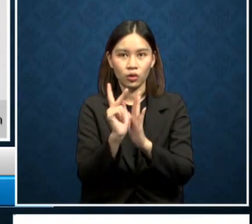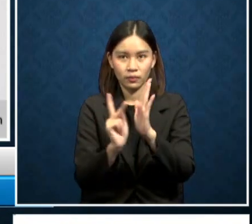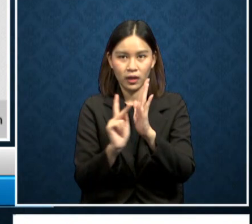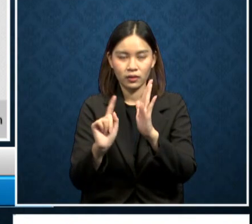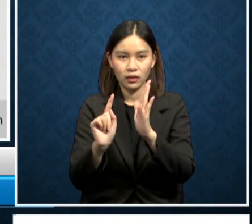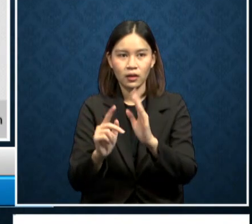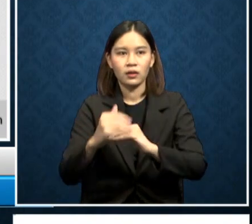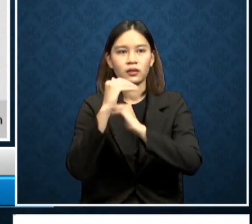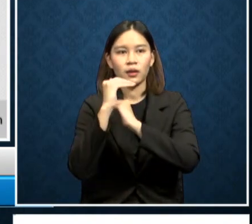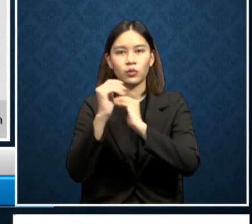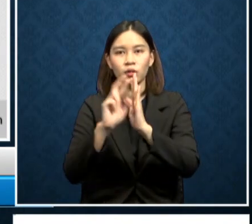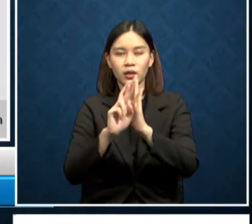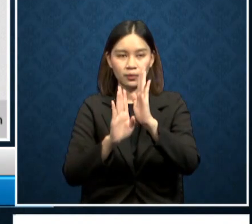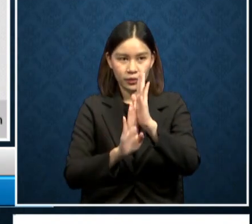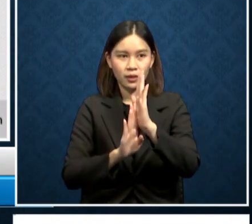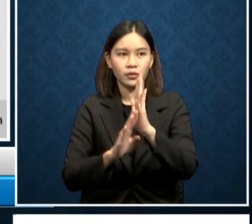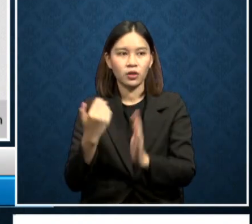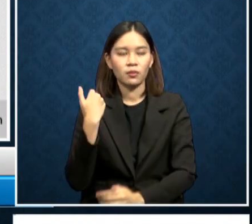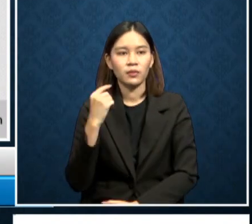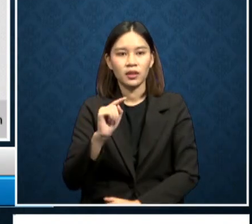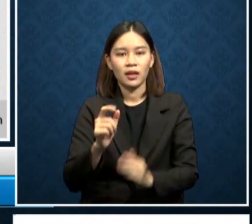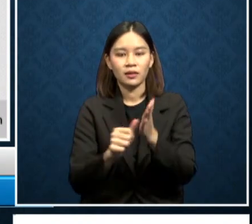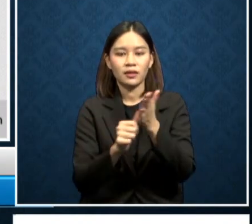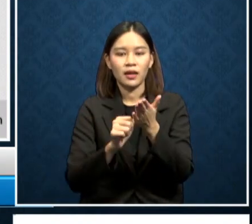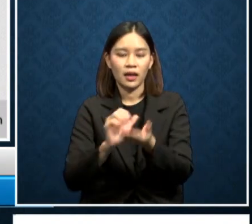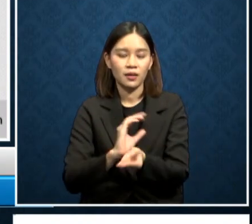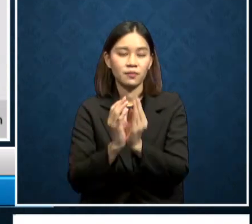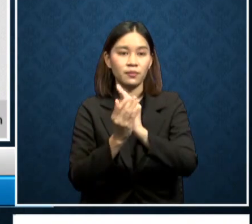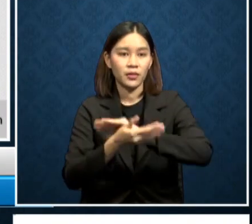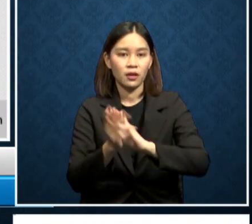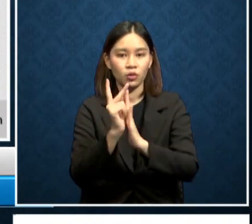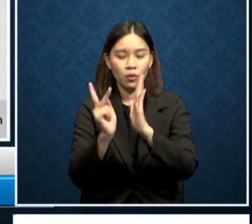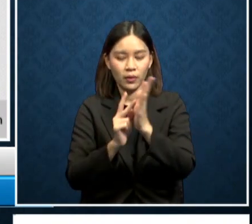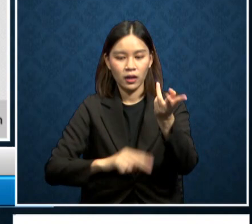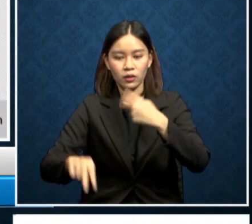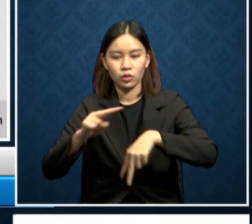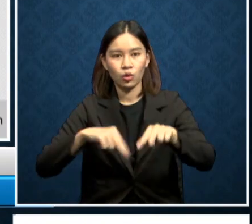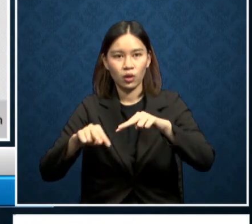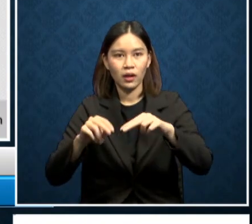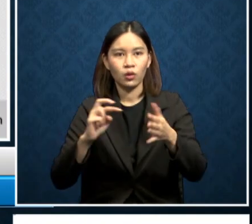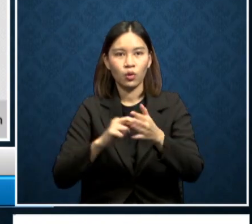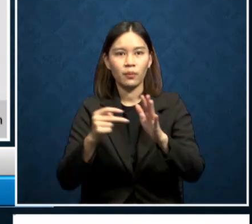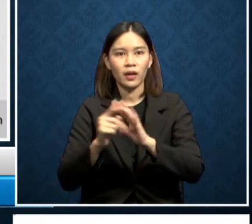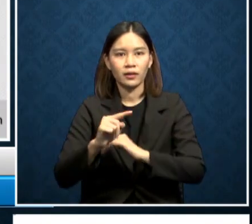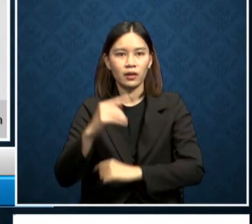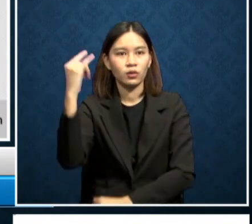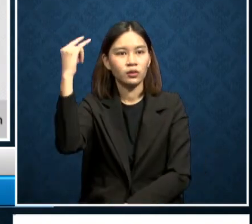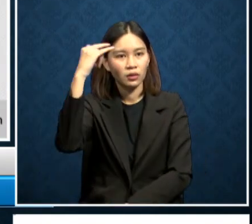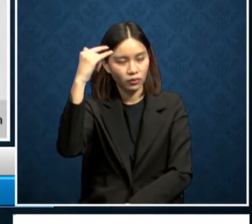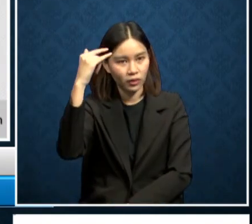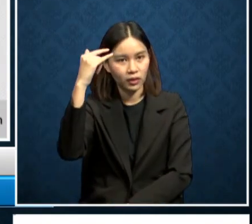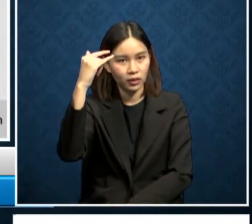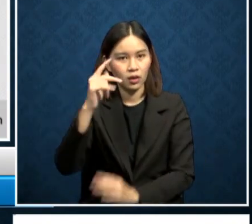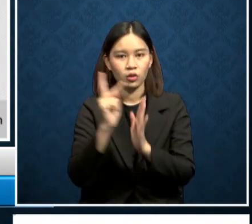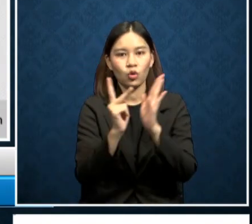ข้อกำหนดและกฎระเบียบควรมีการปรับปรงกฎหมายกำกับดูแลนั่นคือกฎหมายการเดินอากาศและกฎ